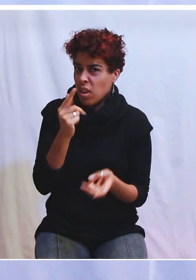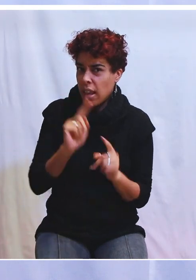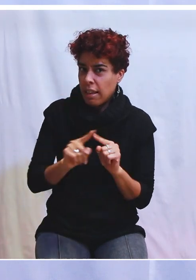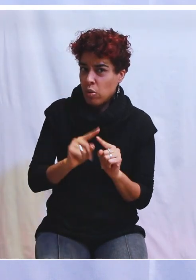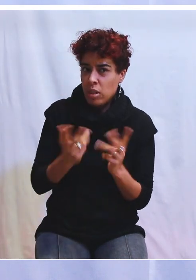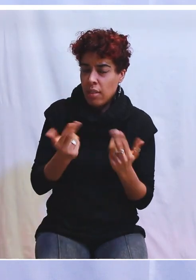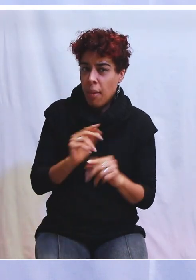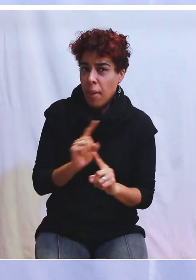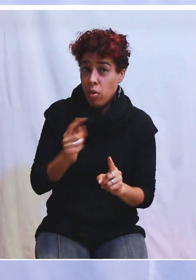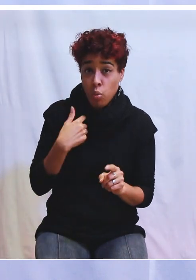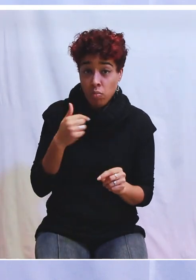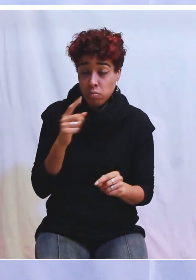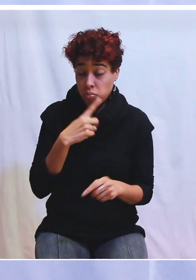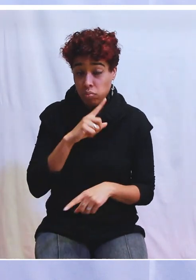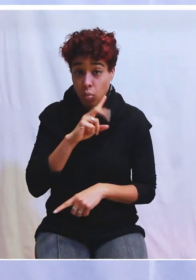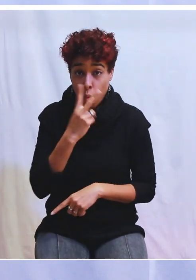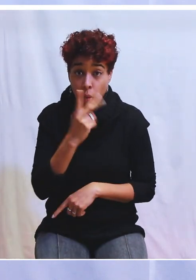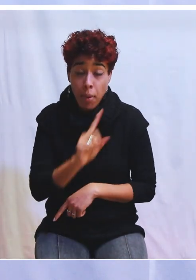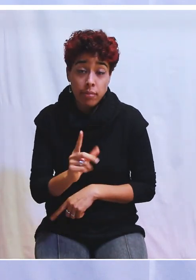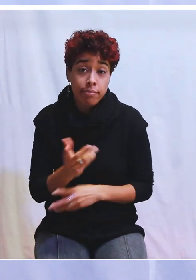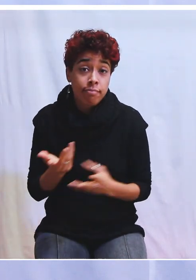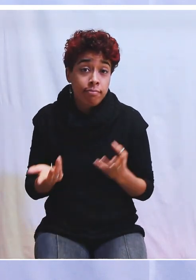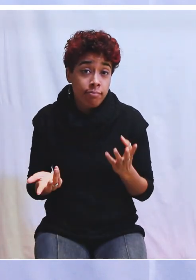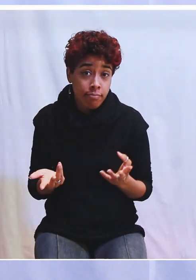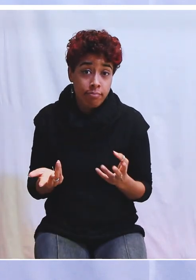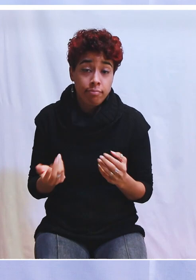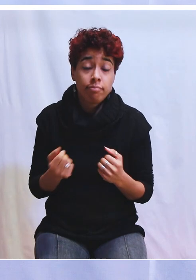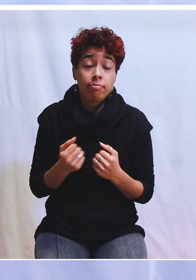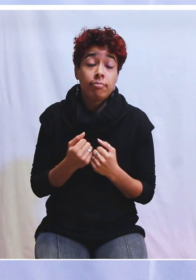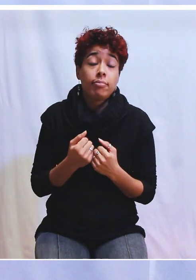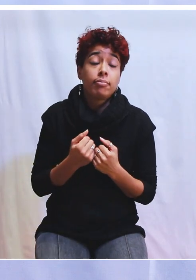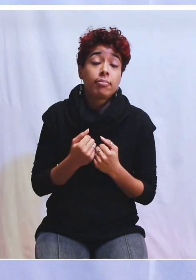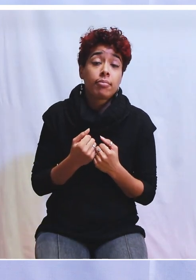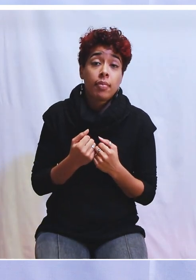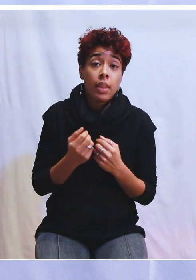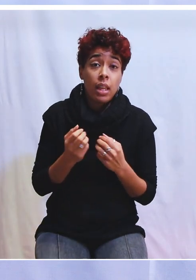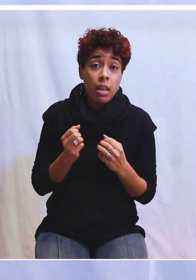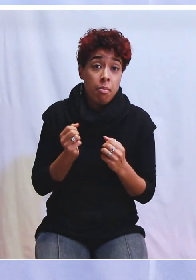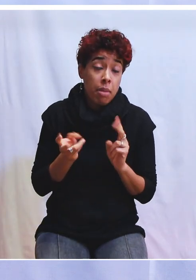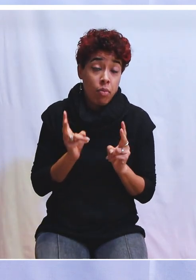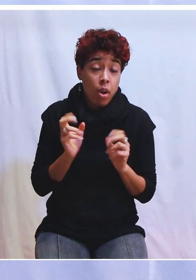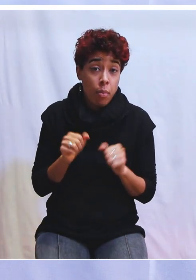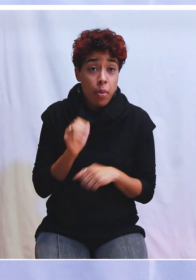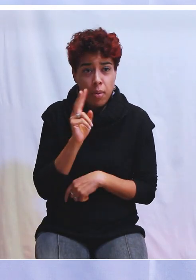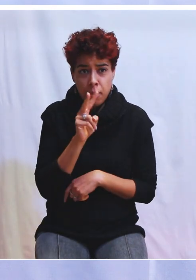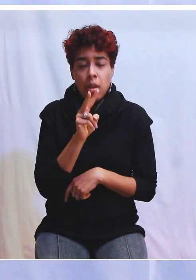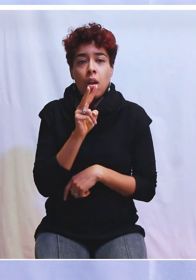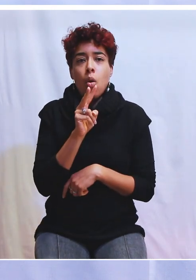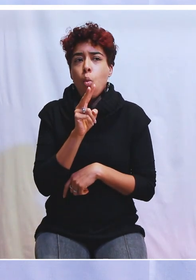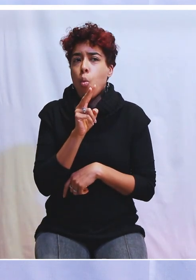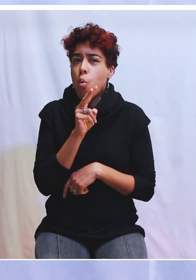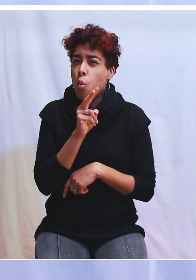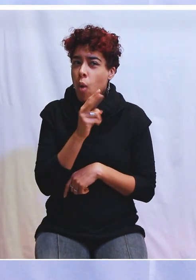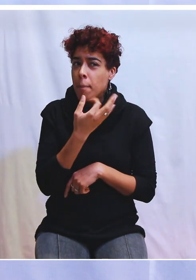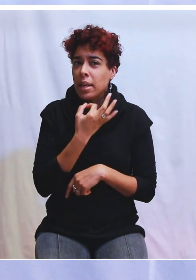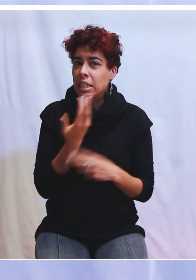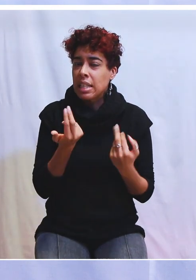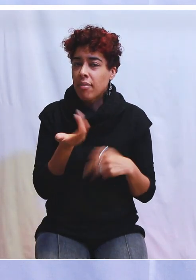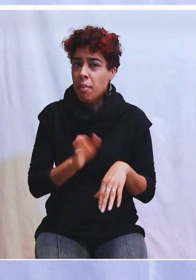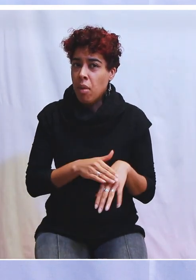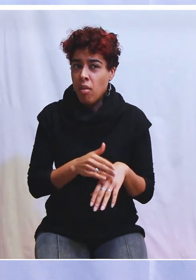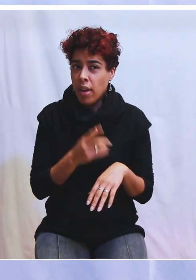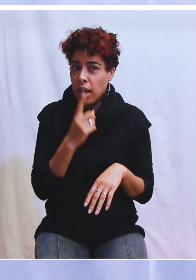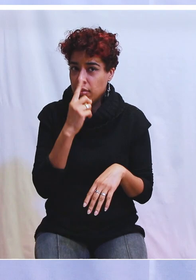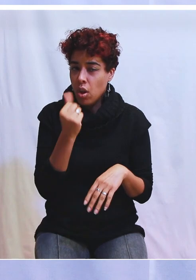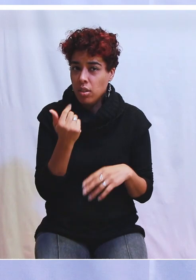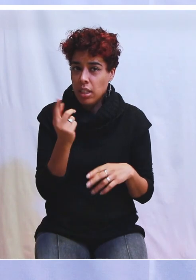niveau de la parole. On peut voir peut-être simplement dans le regard de l'autre que là c'est un moment difficile et qu'il y a peut-être pas